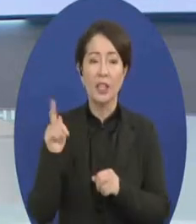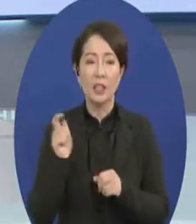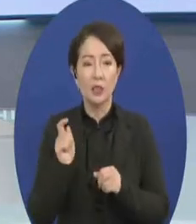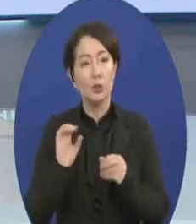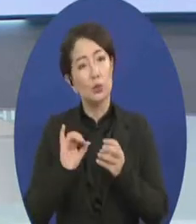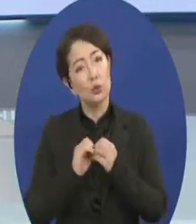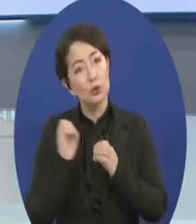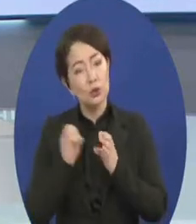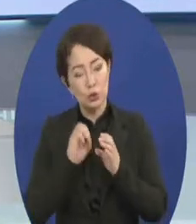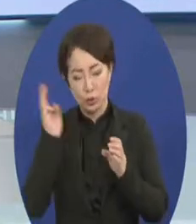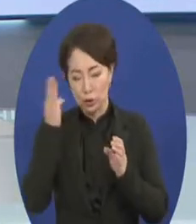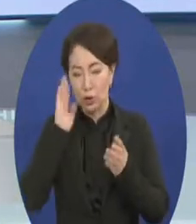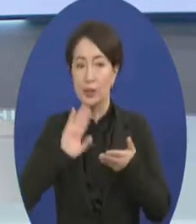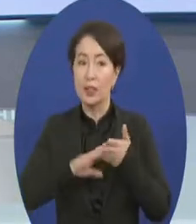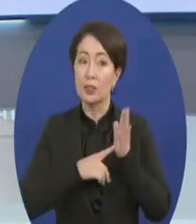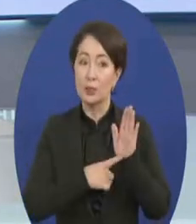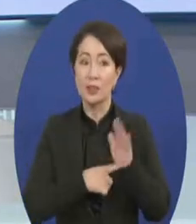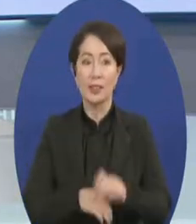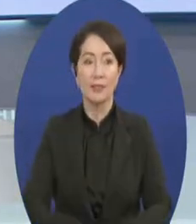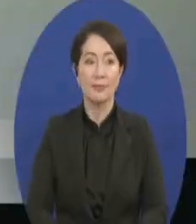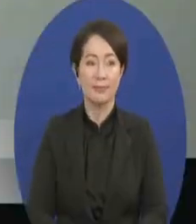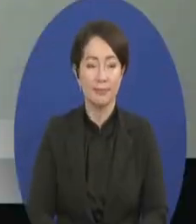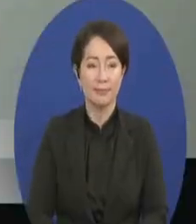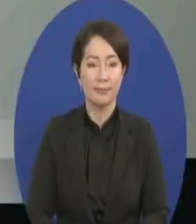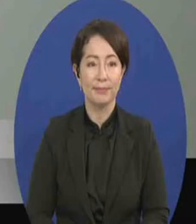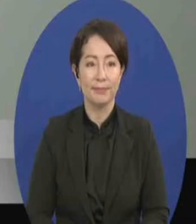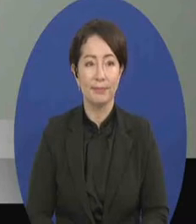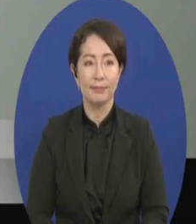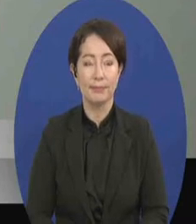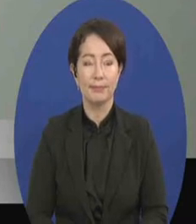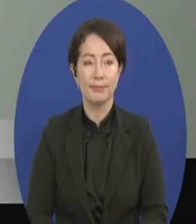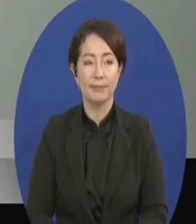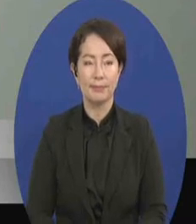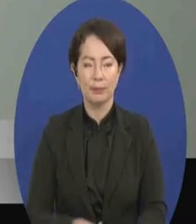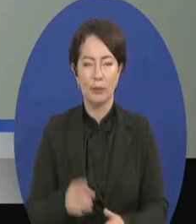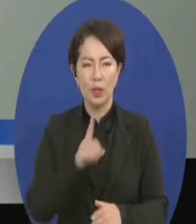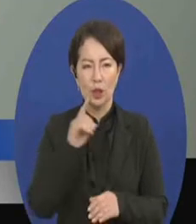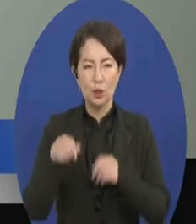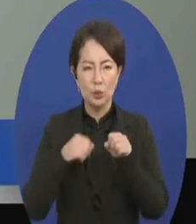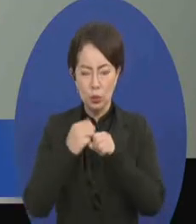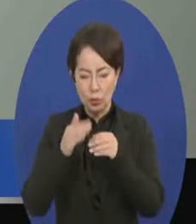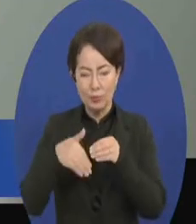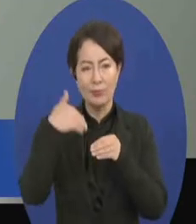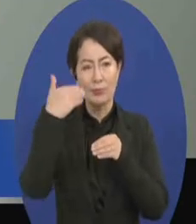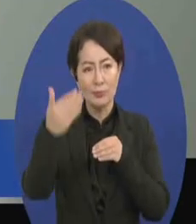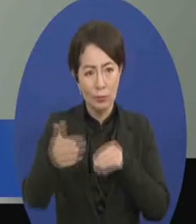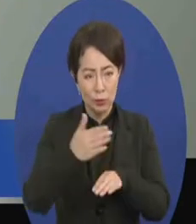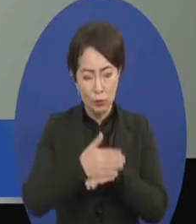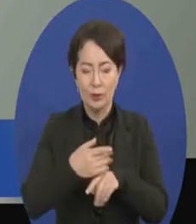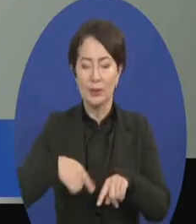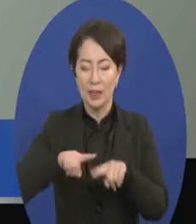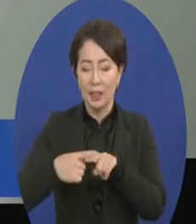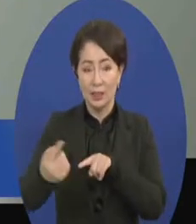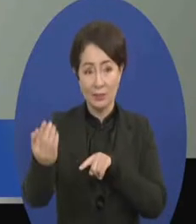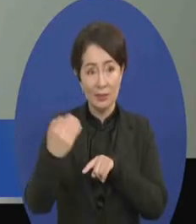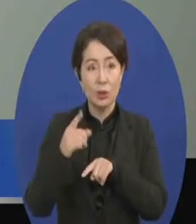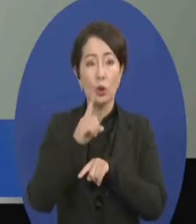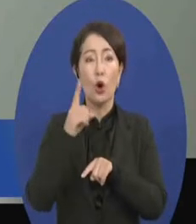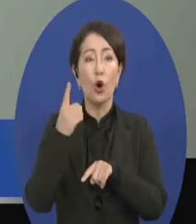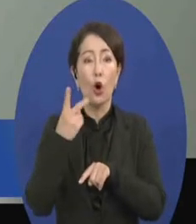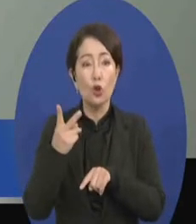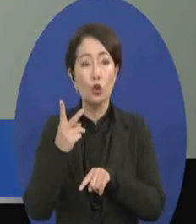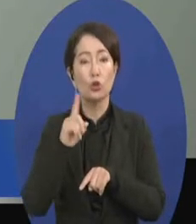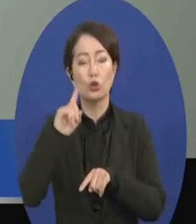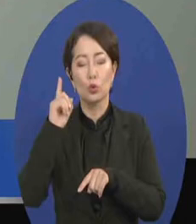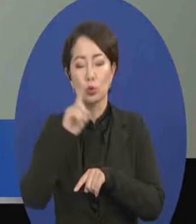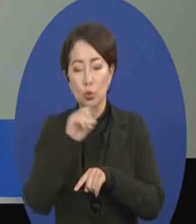хийх ёстойг маш тодорхой танилцуулж байна. 100-ны гардаа өгдөг юм. Ирж байгаа ардын хөсөлтийн 200-д Монгол улс